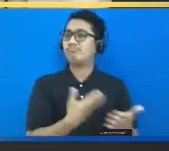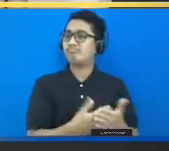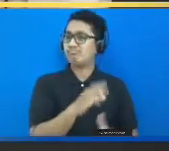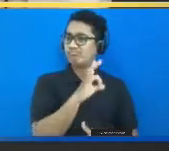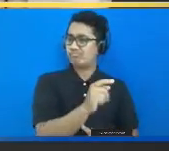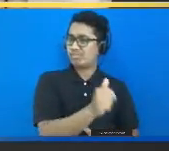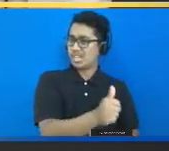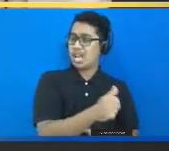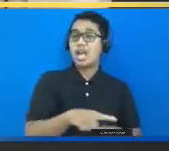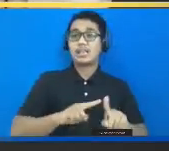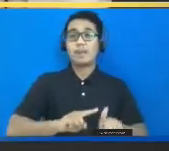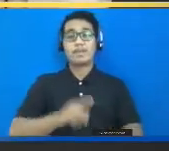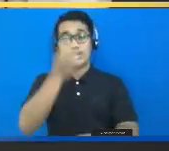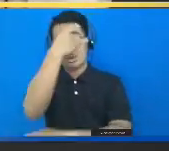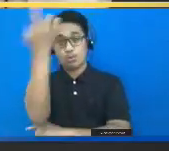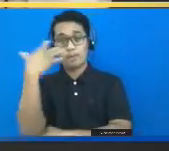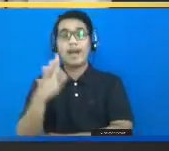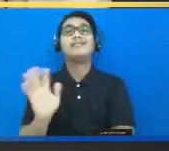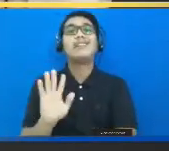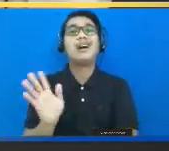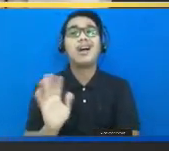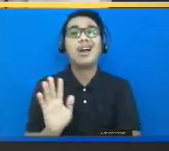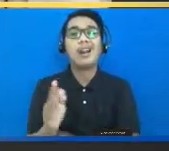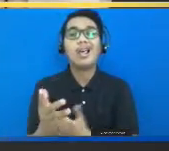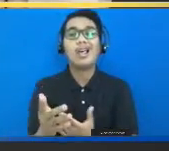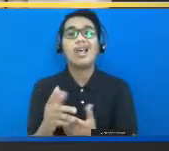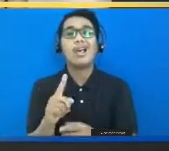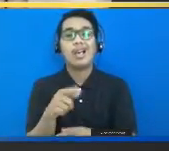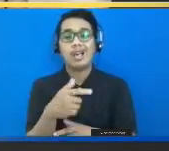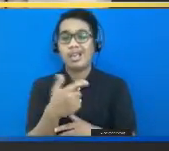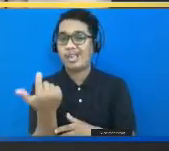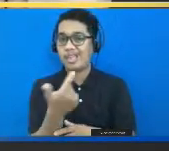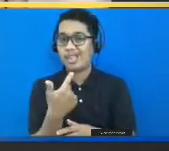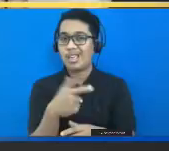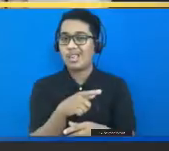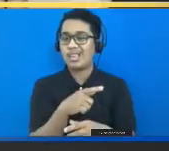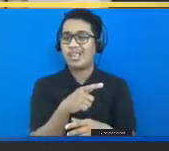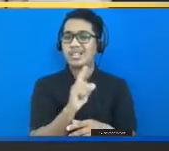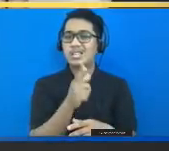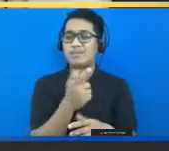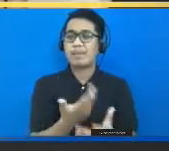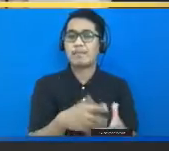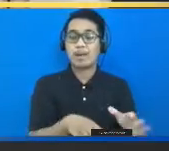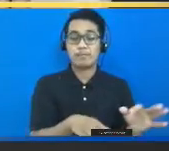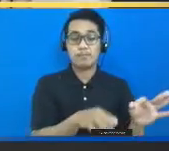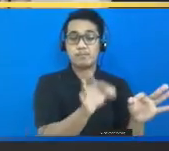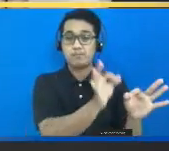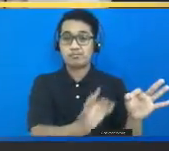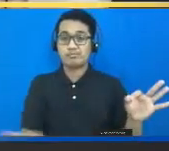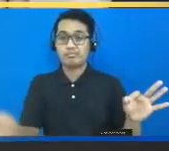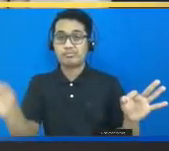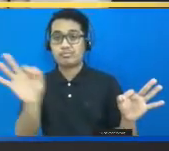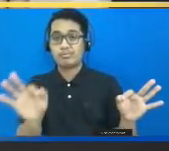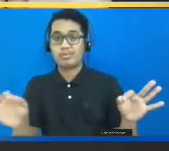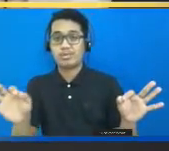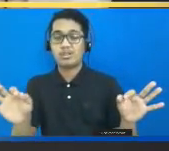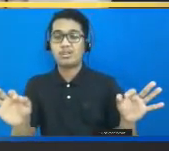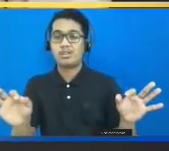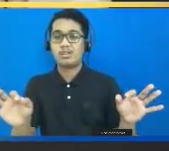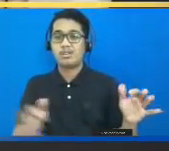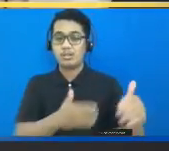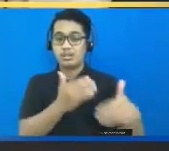gitu tapi ya jangan lupa gitu jadi Chaeri in the supply chain not really